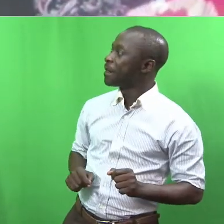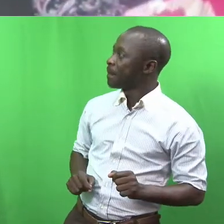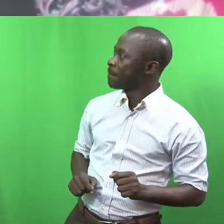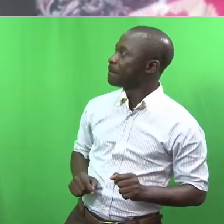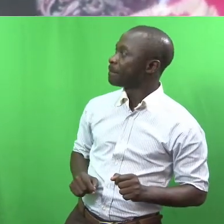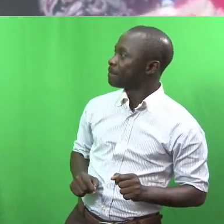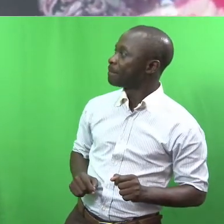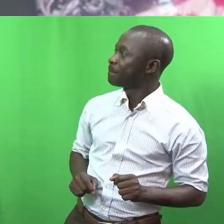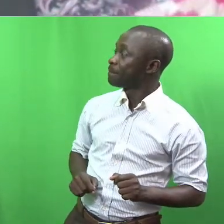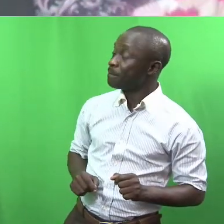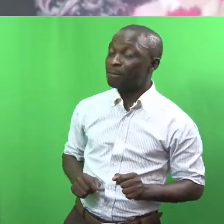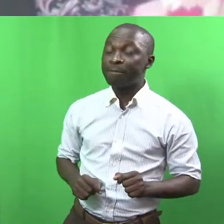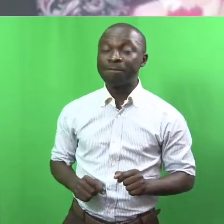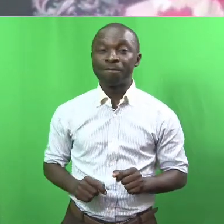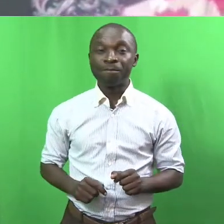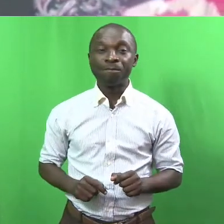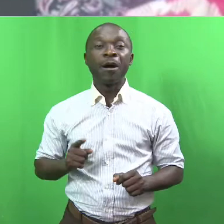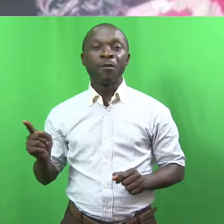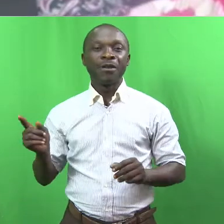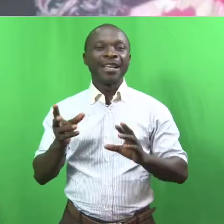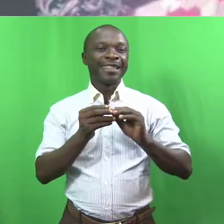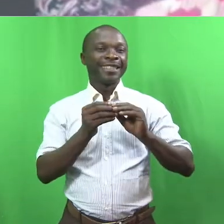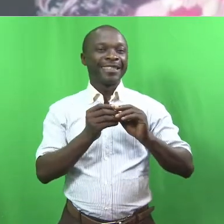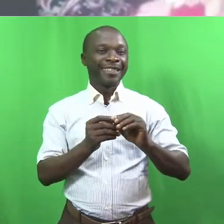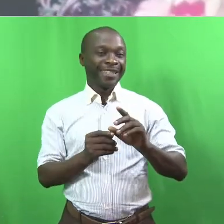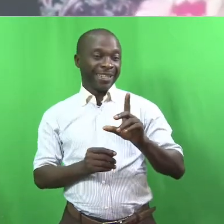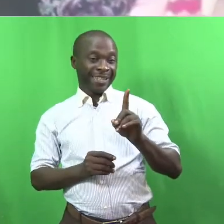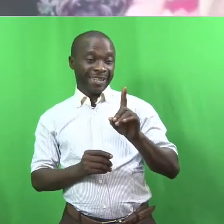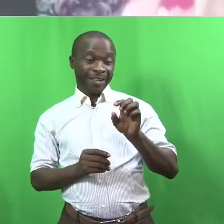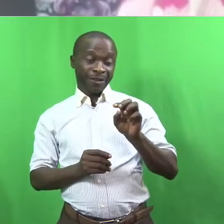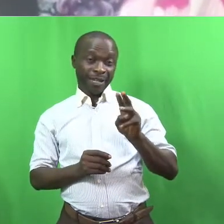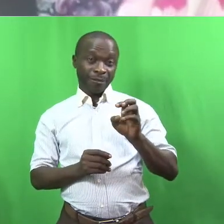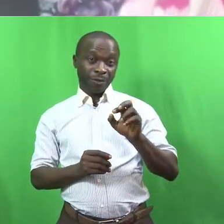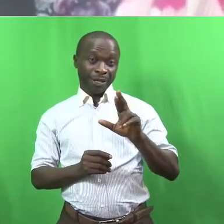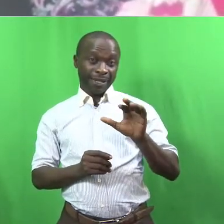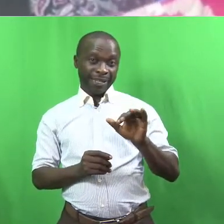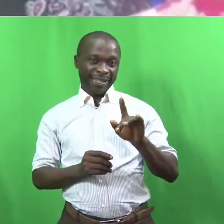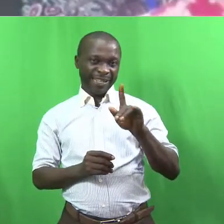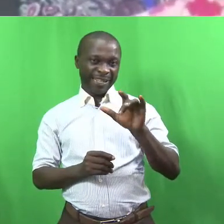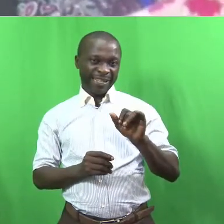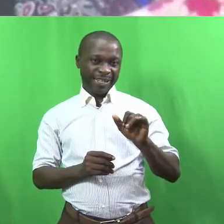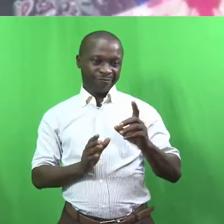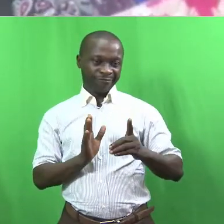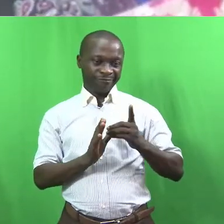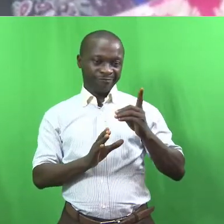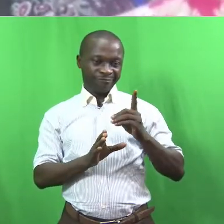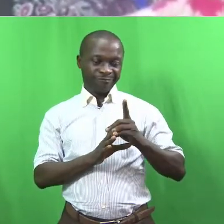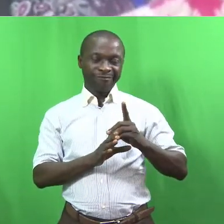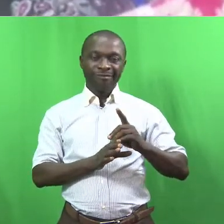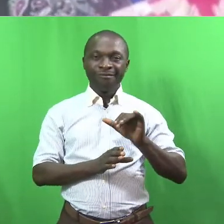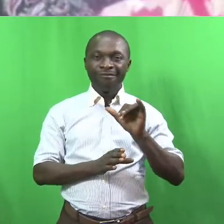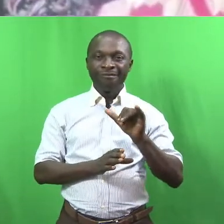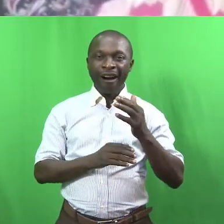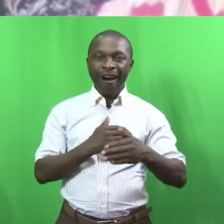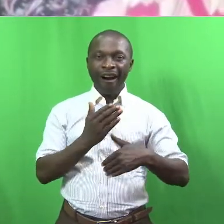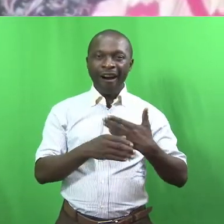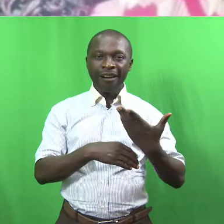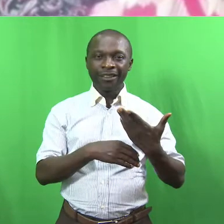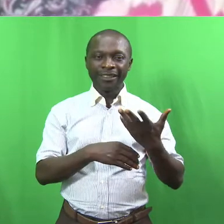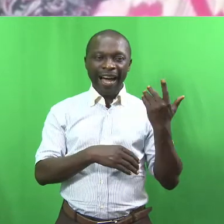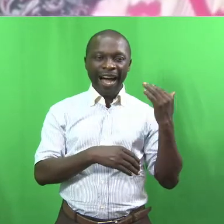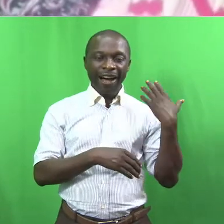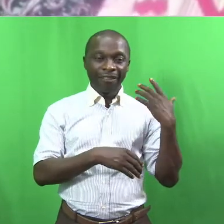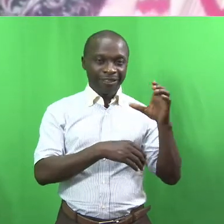les étapes de la démocratie camerounaise sont complètes maintenant. Nous continuerons